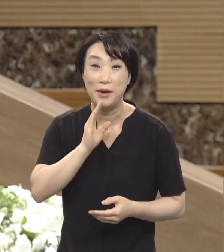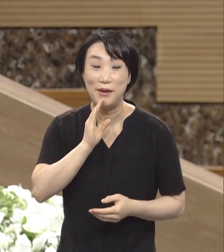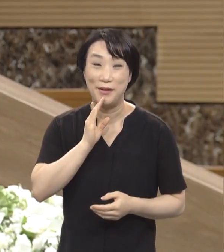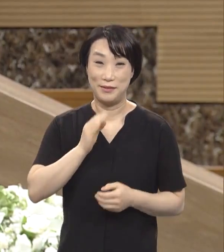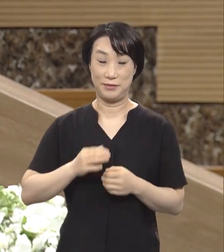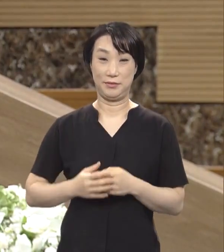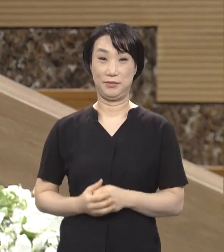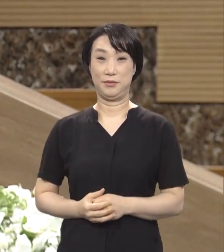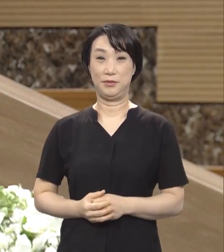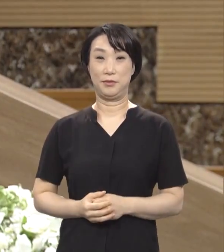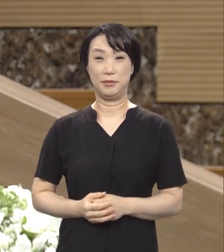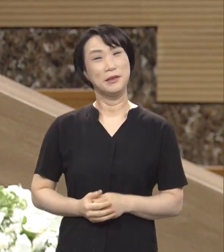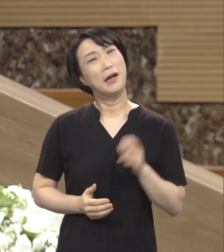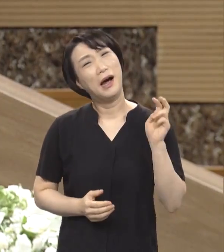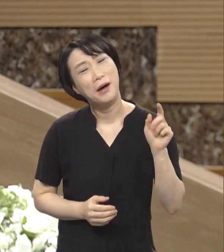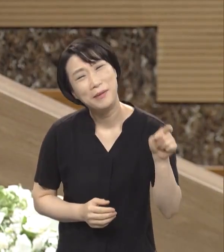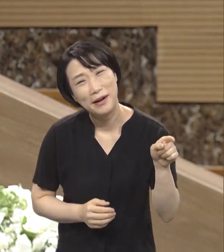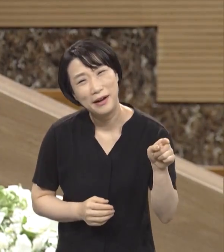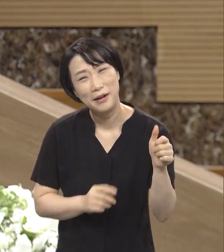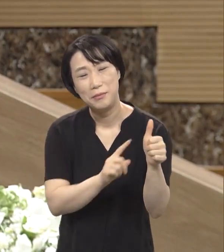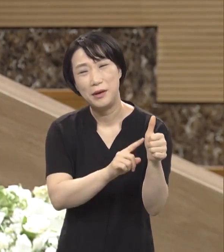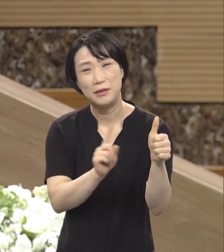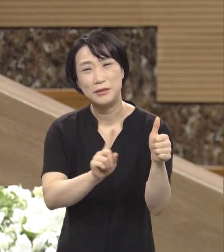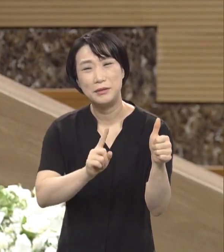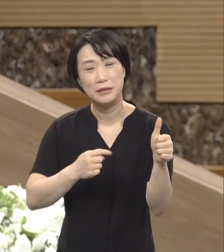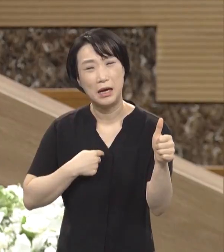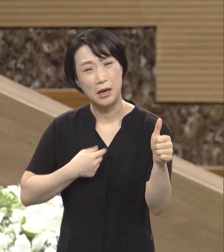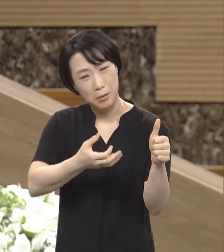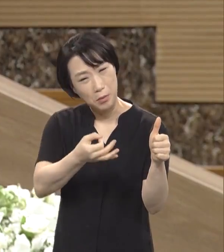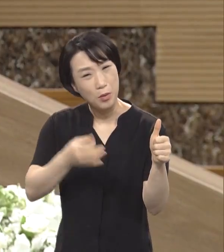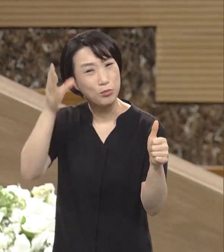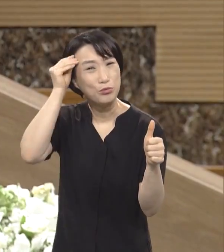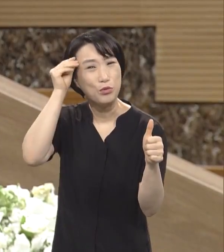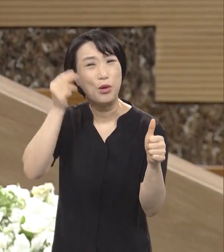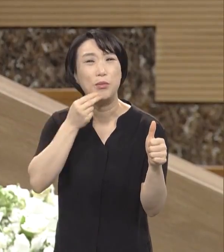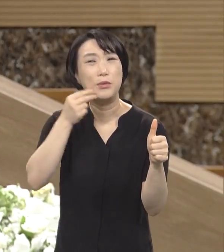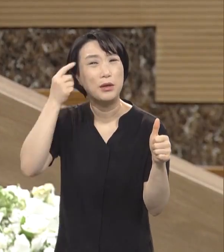되니 아마 무식하게 안 보이는 것 같아.